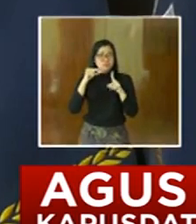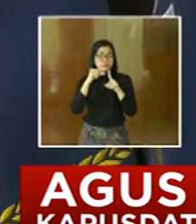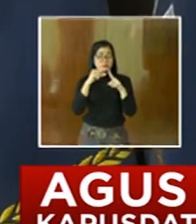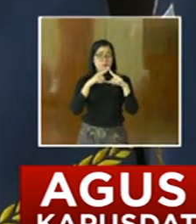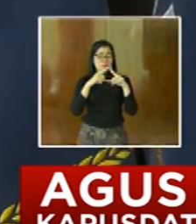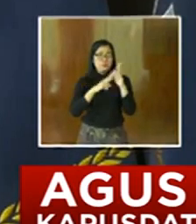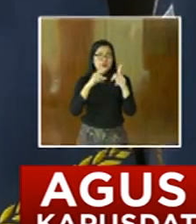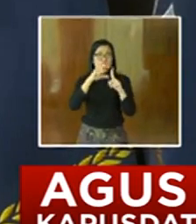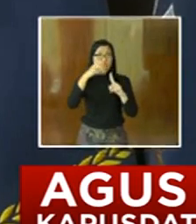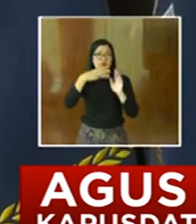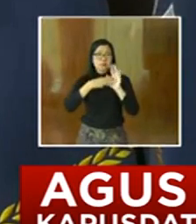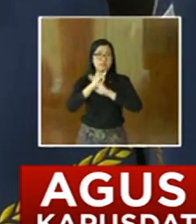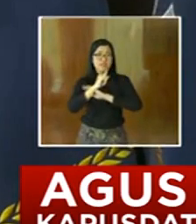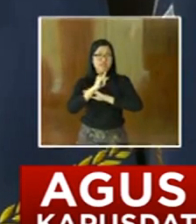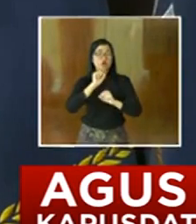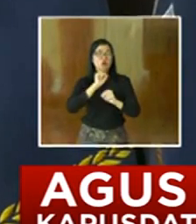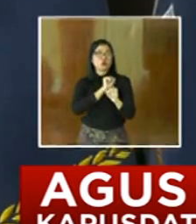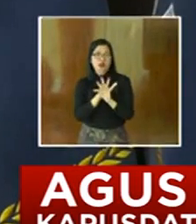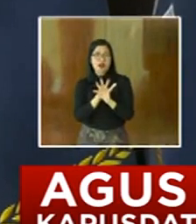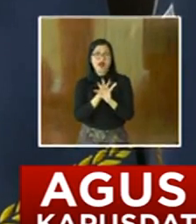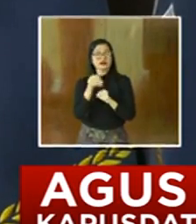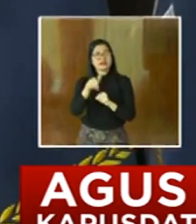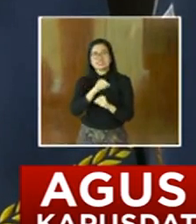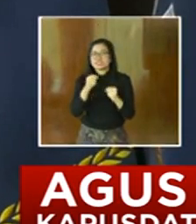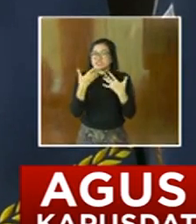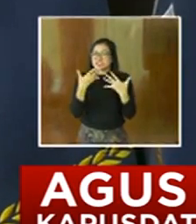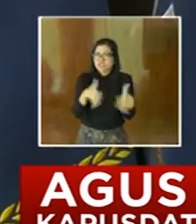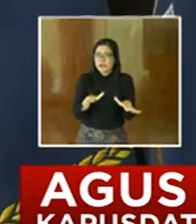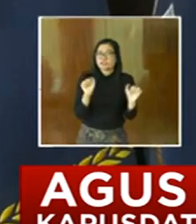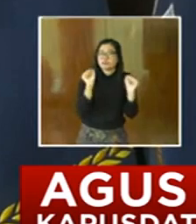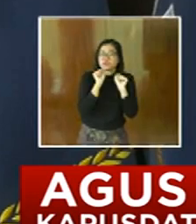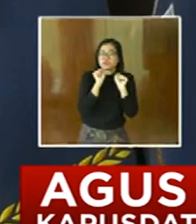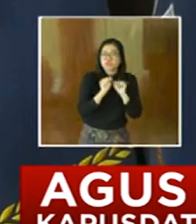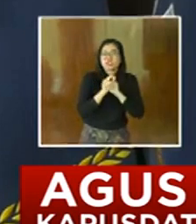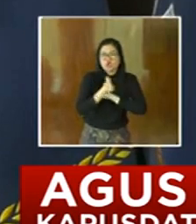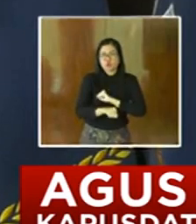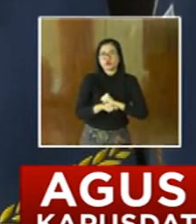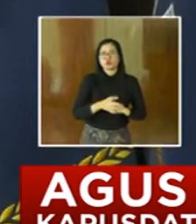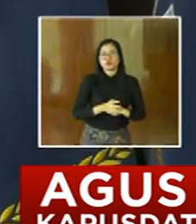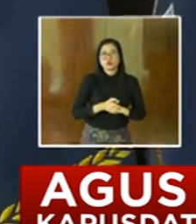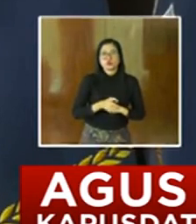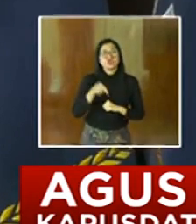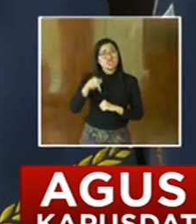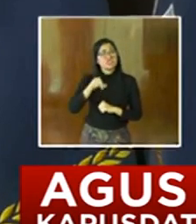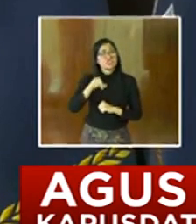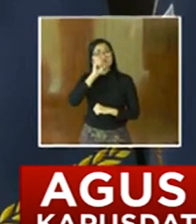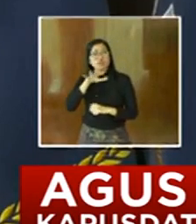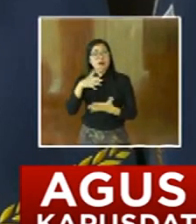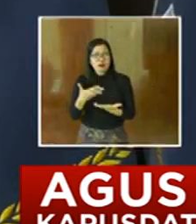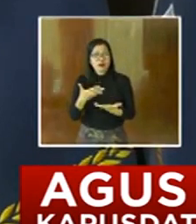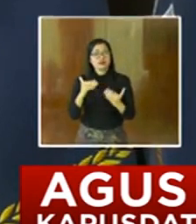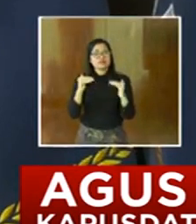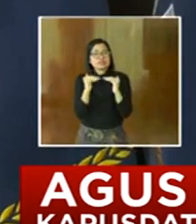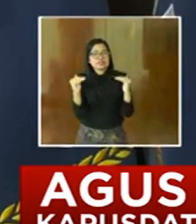eh purna virus ini supaya bisa selesai jadi inilah latar belakangnya Kenapa bisa juga disebut sebagai dan